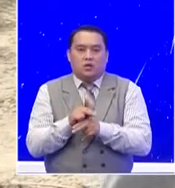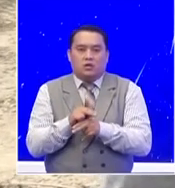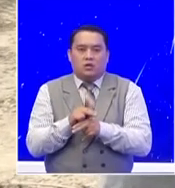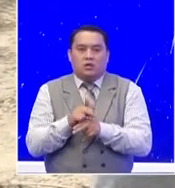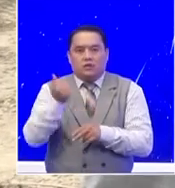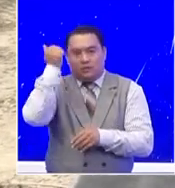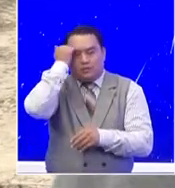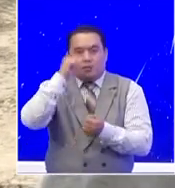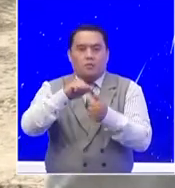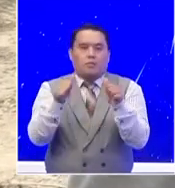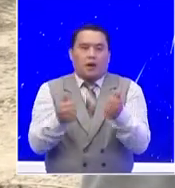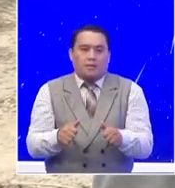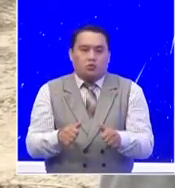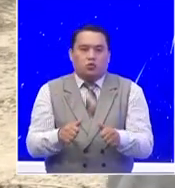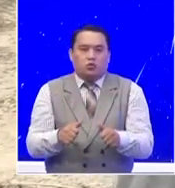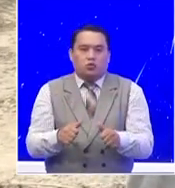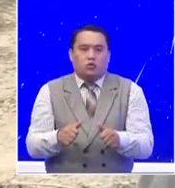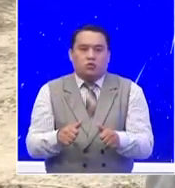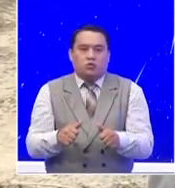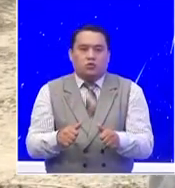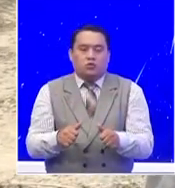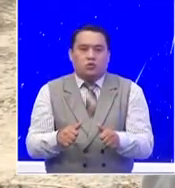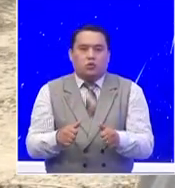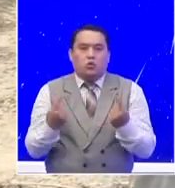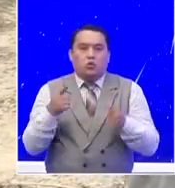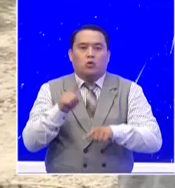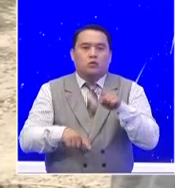ескерткіш. Ұлы Отан соғысының ескерткішіне.